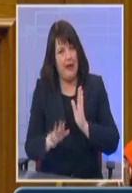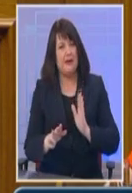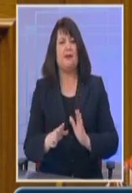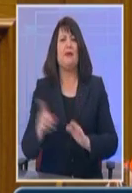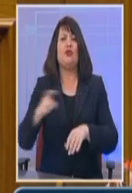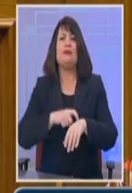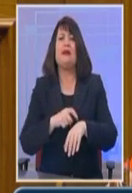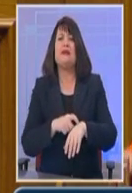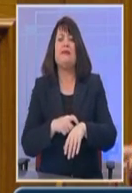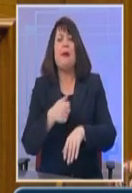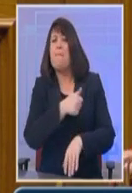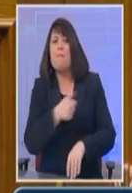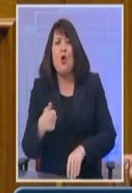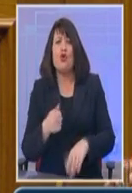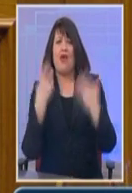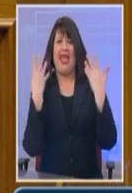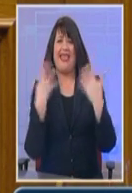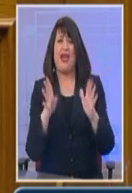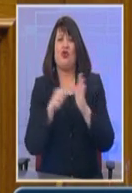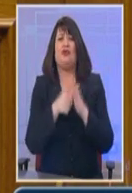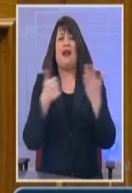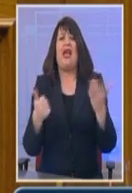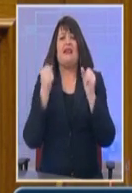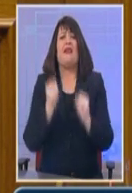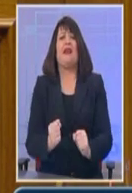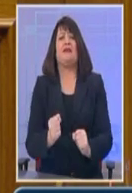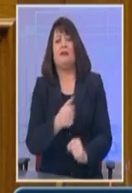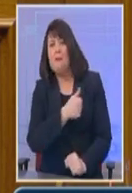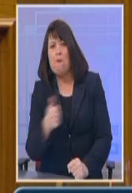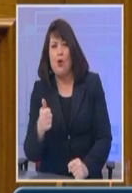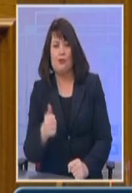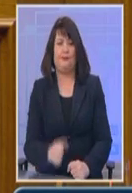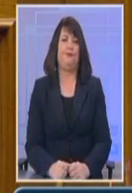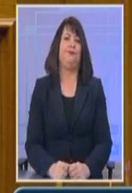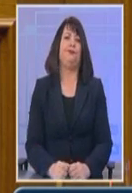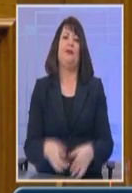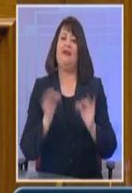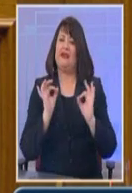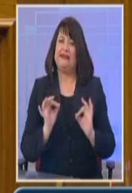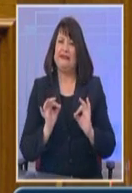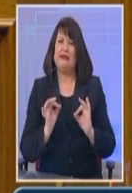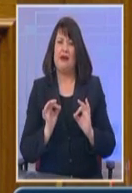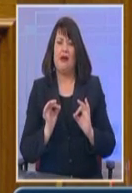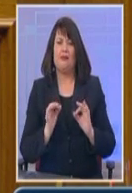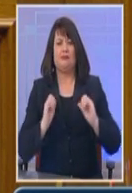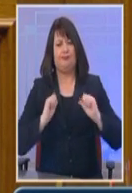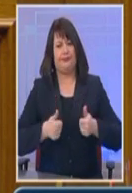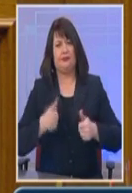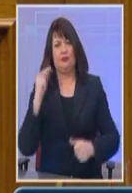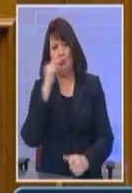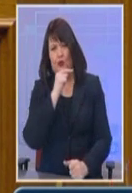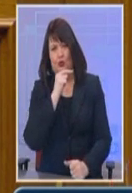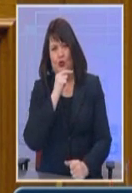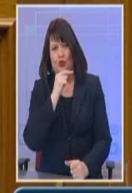ως τώρα προκηρυχθεί μόνο 916 θέσεις. Βέβαια, δεν δίστασε ο